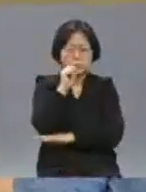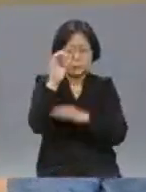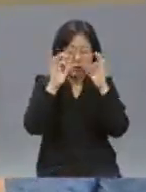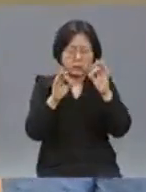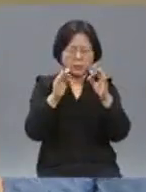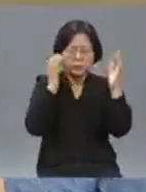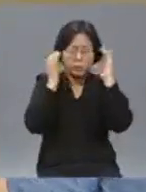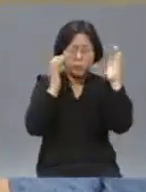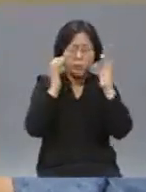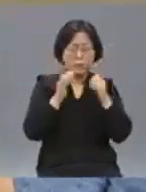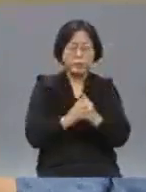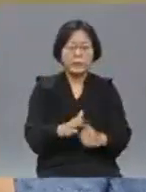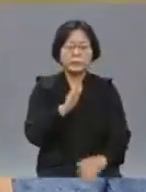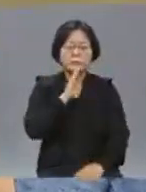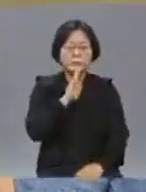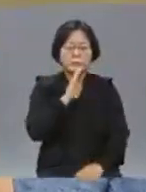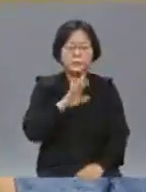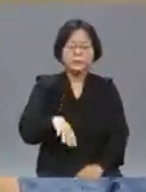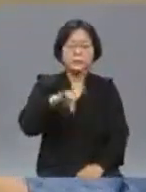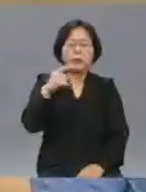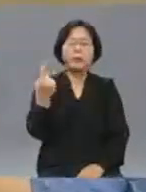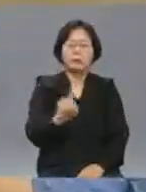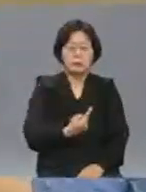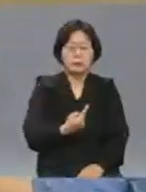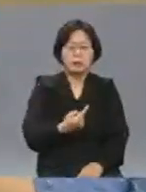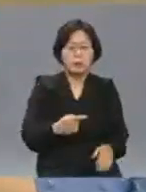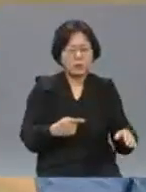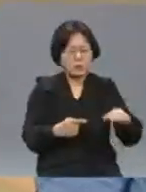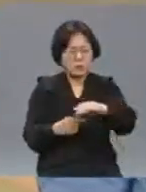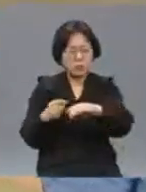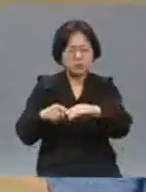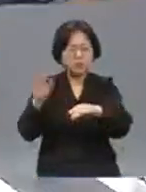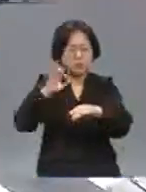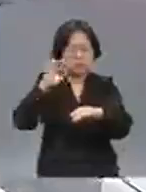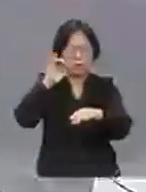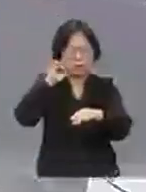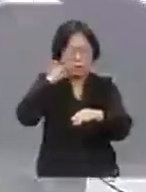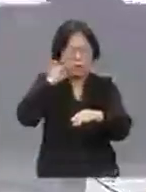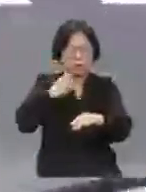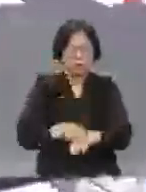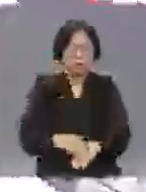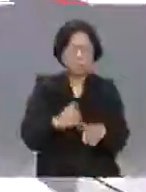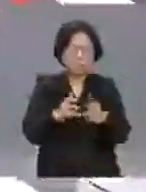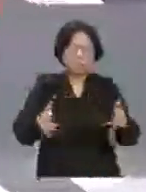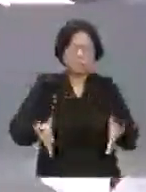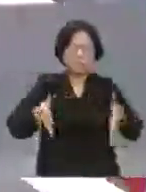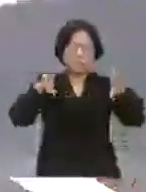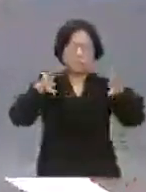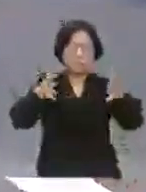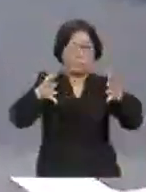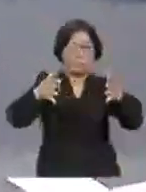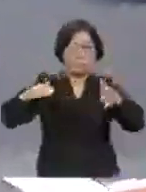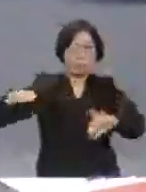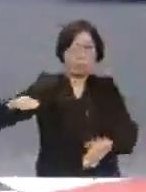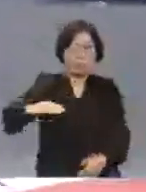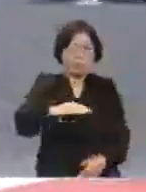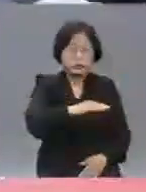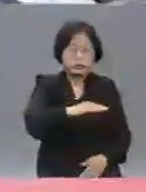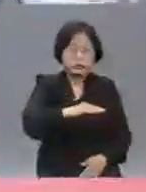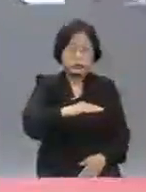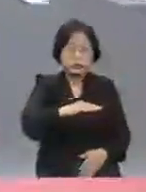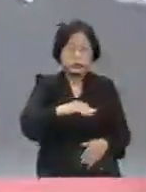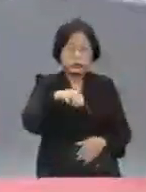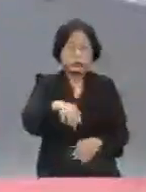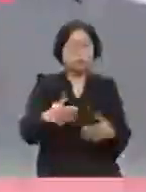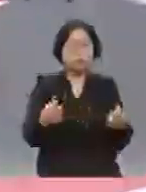헷갈렸습니까? 예, 조금. 예. 처음 오는 사람들은 많이 잘 모를 것 같아요. 주차 빌딩에서 빠져나오는 운전자들도